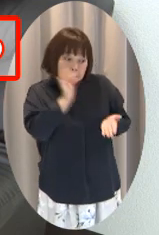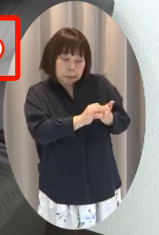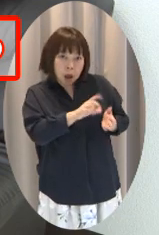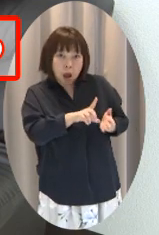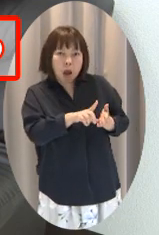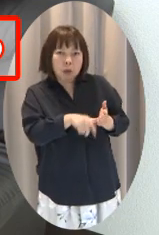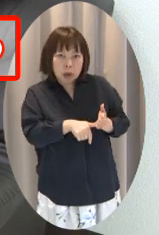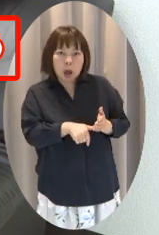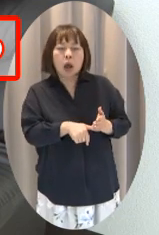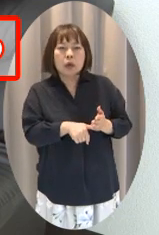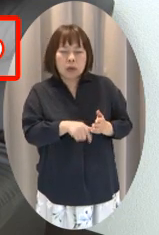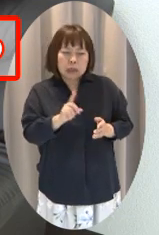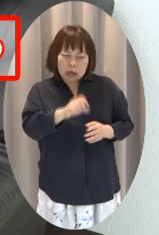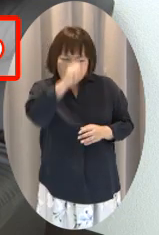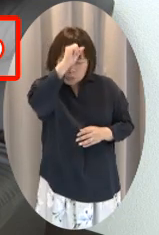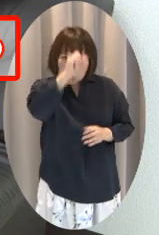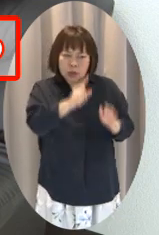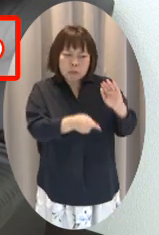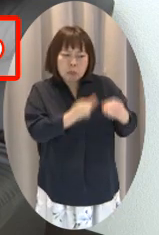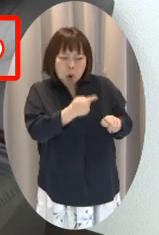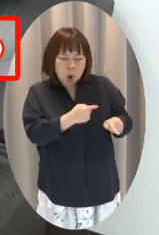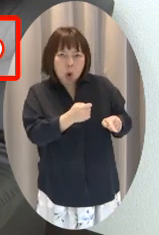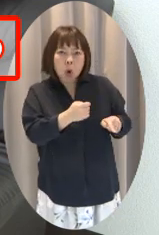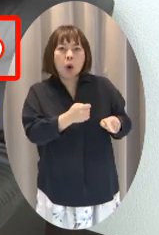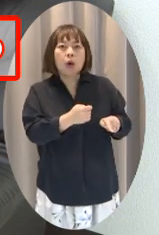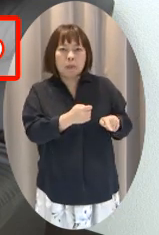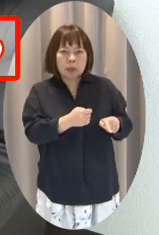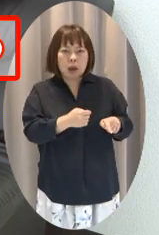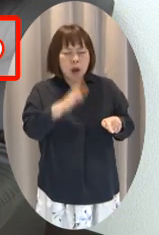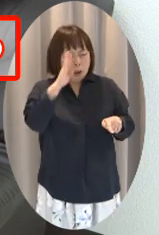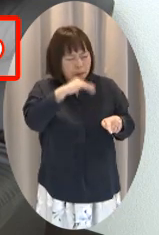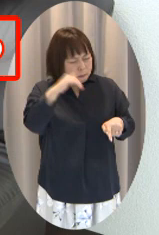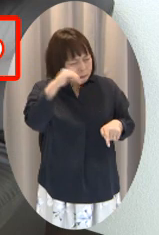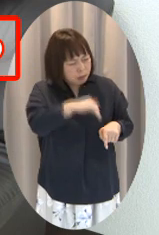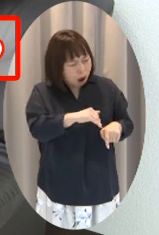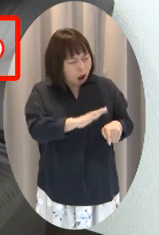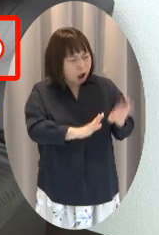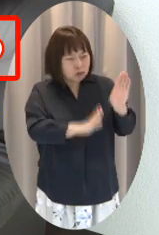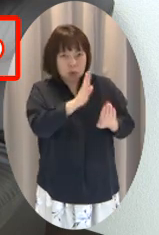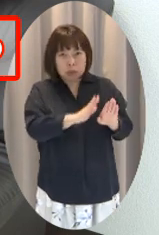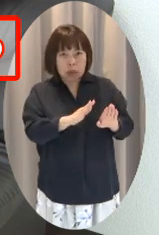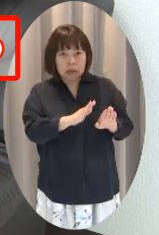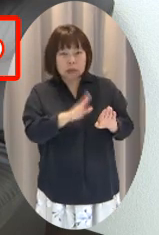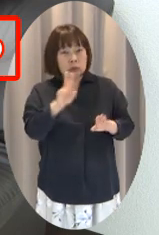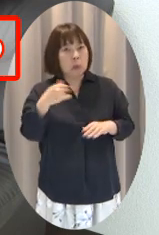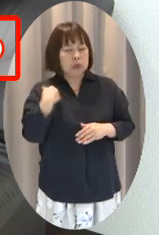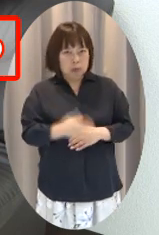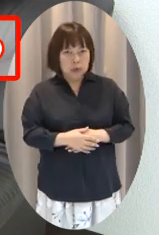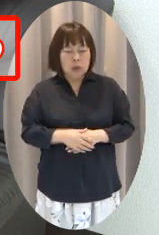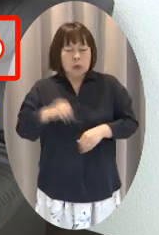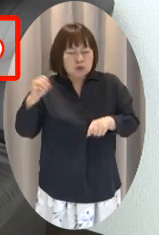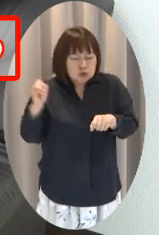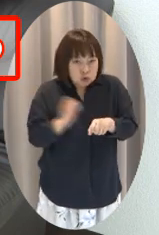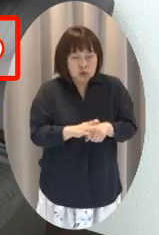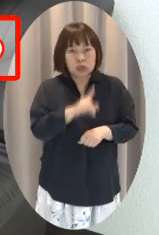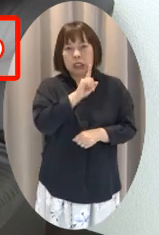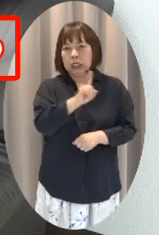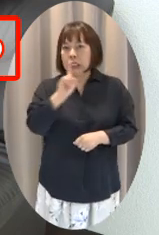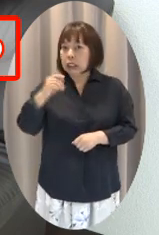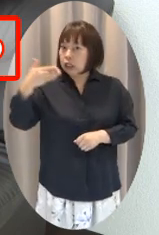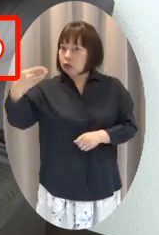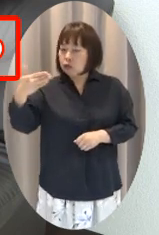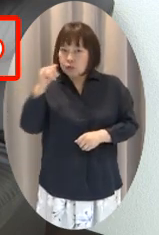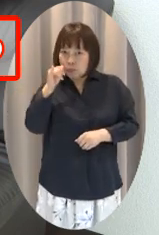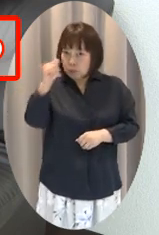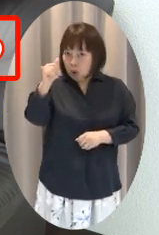場合、何らかの病気を発症、もしくは悪化している可能性が高いです。すぐに119番通